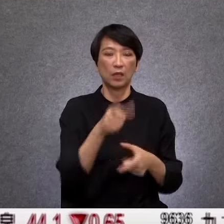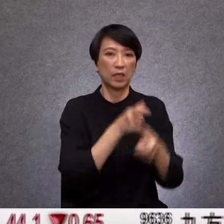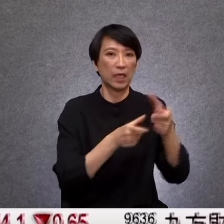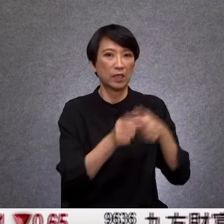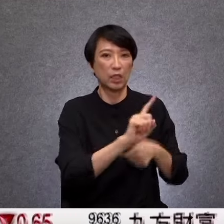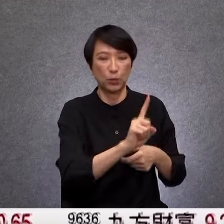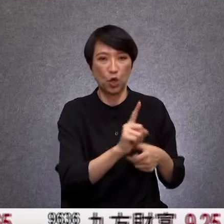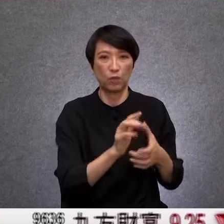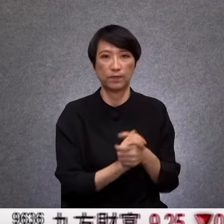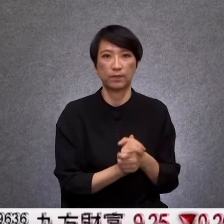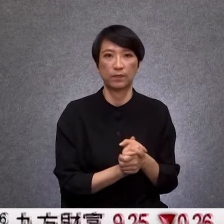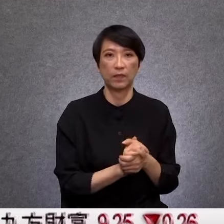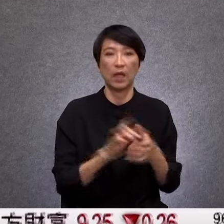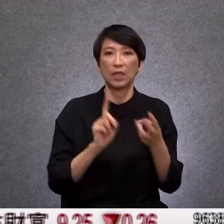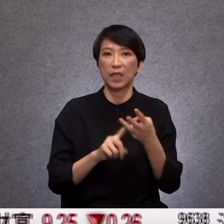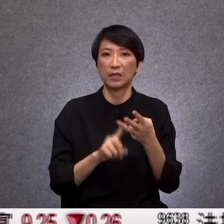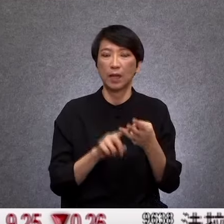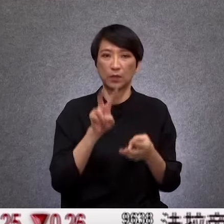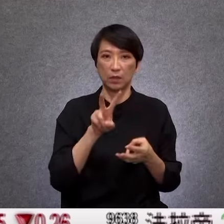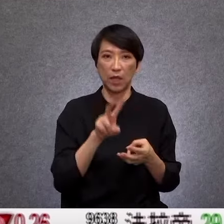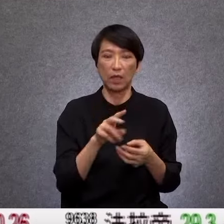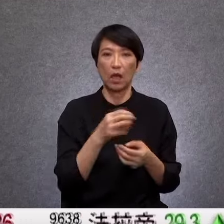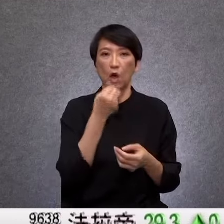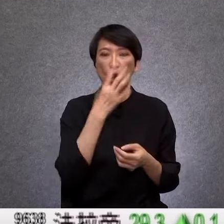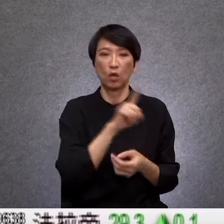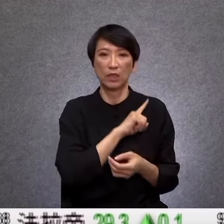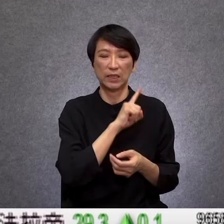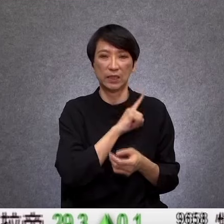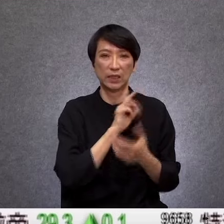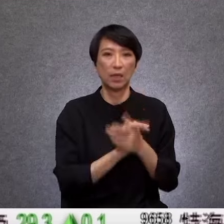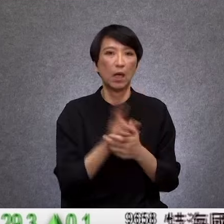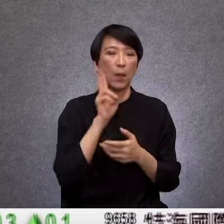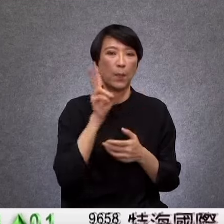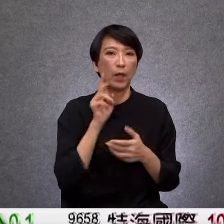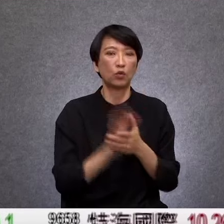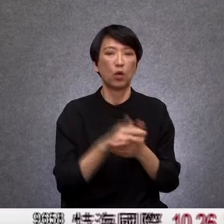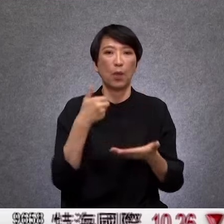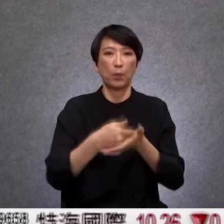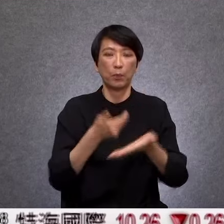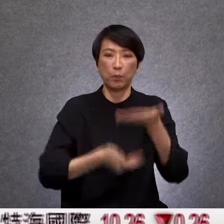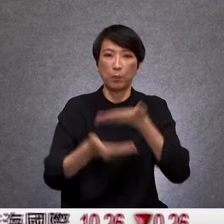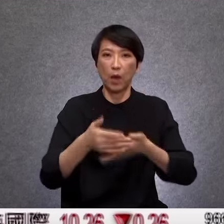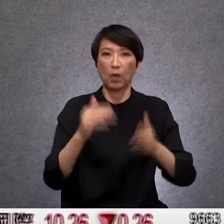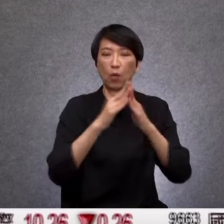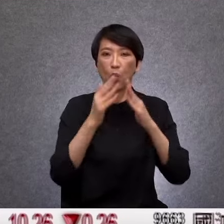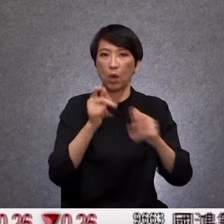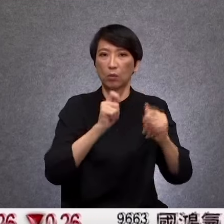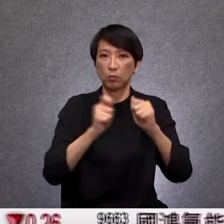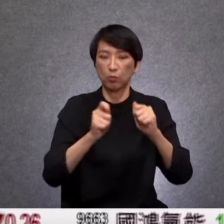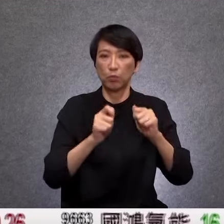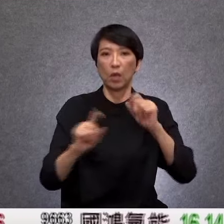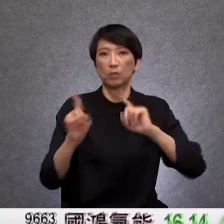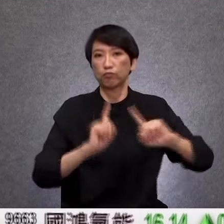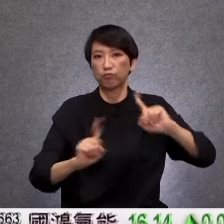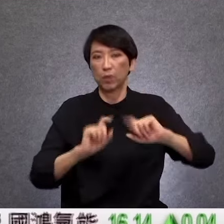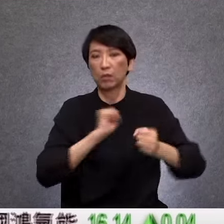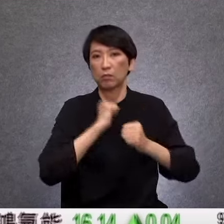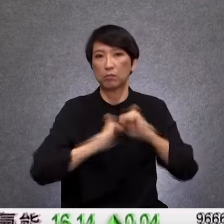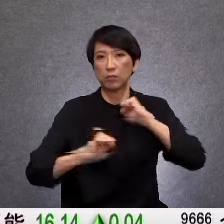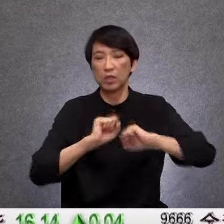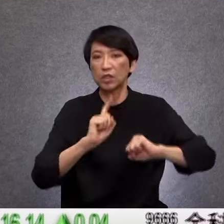哋睇內地個經濟發展會係點。當然，第三方面睇翻我哋自己，譬如最近我哋睇資產市場